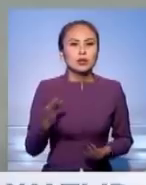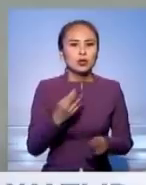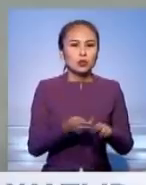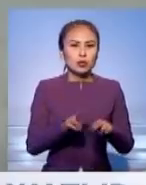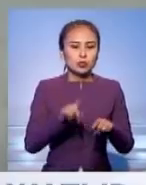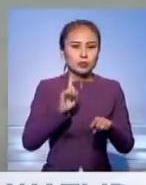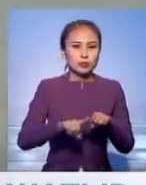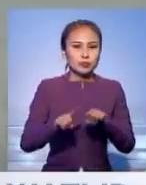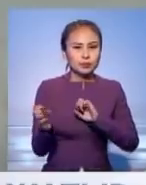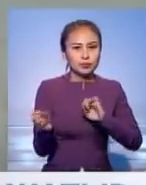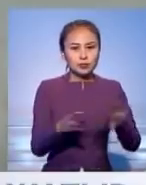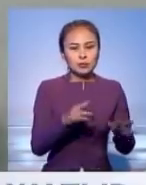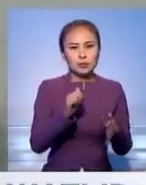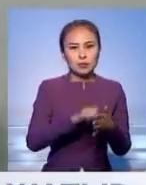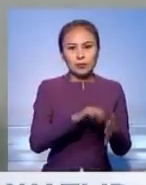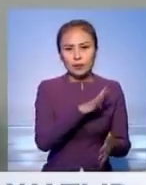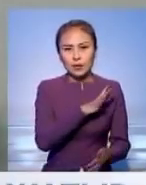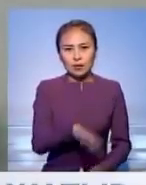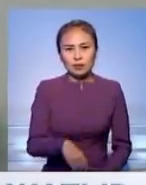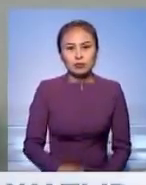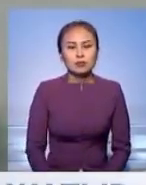тұрғындарды дереу көшірмеуі себеп.